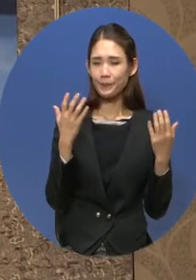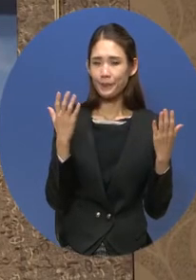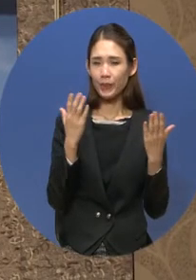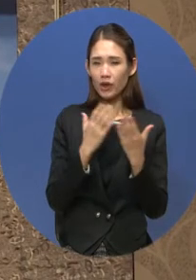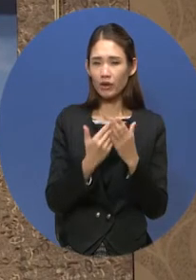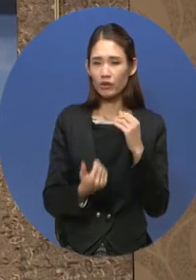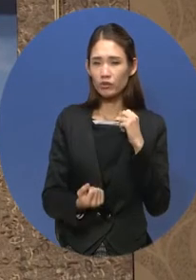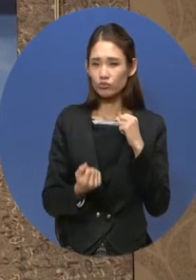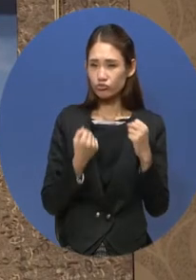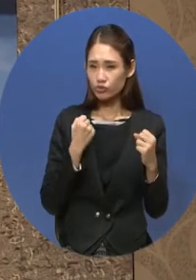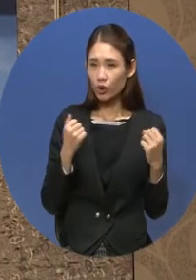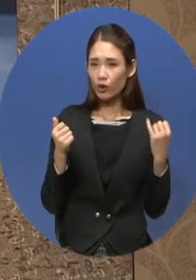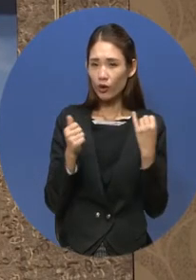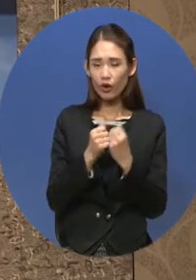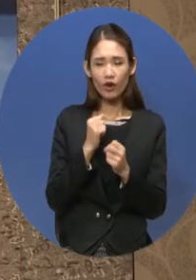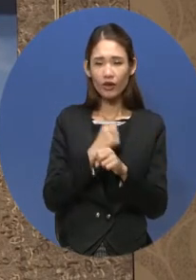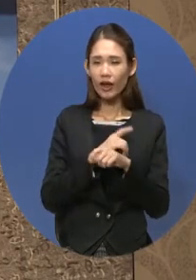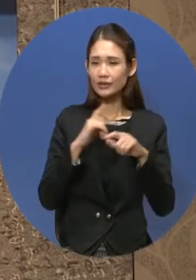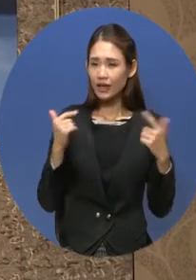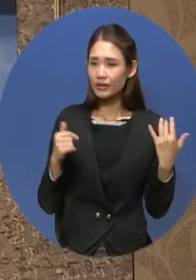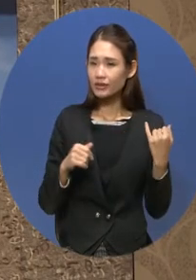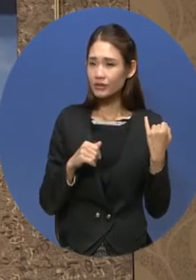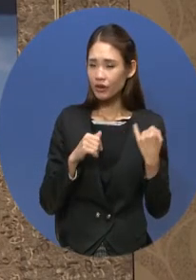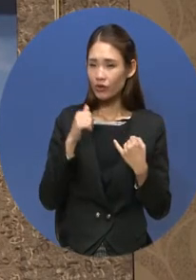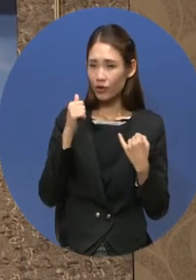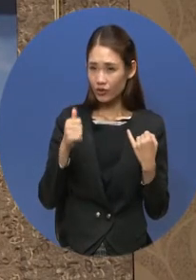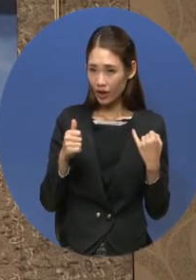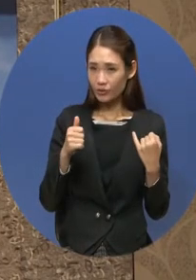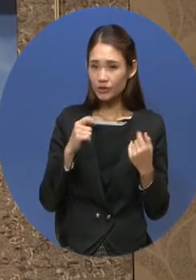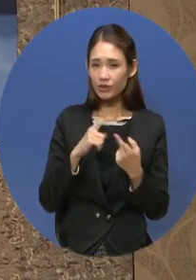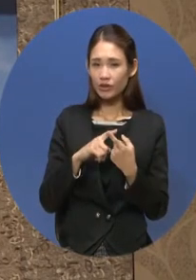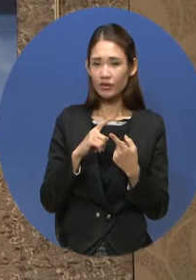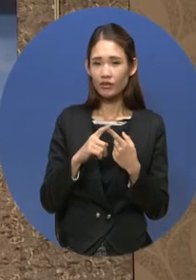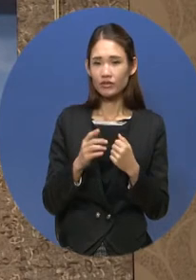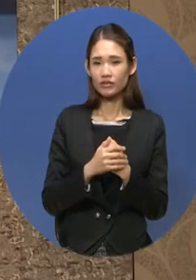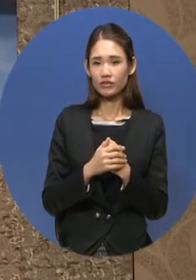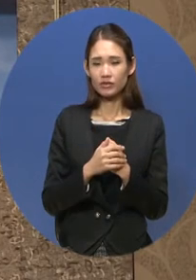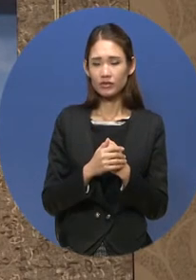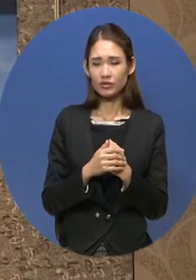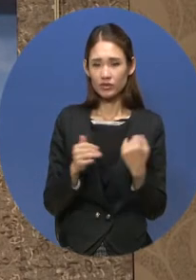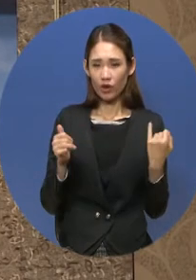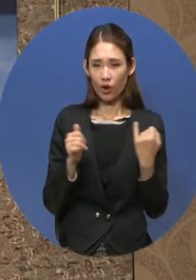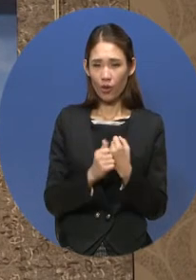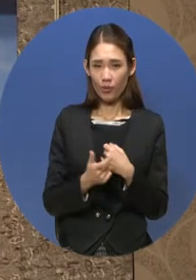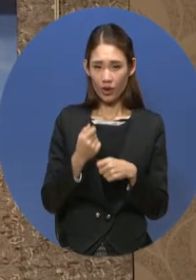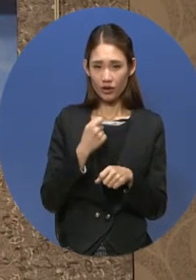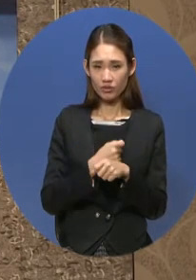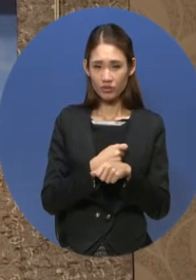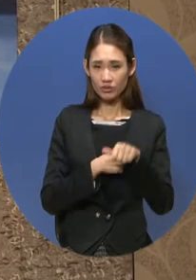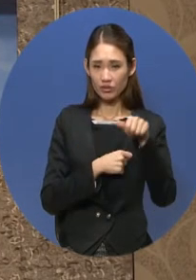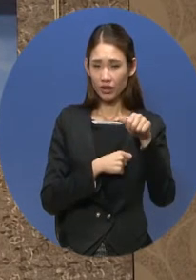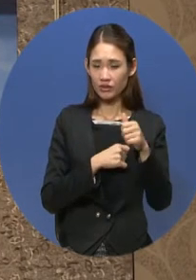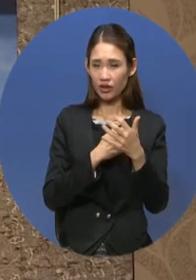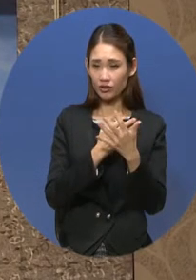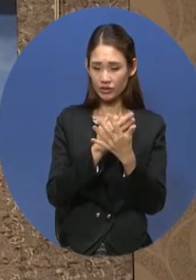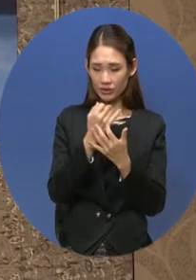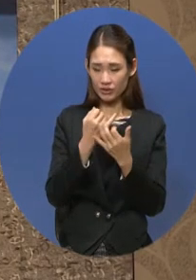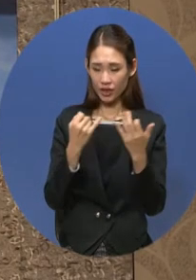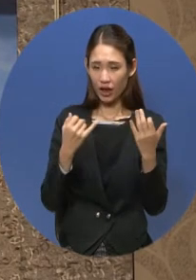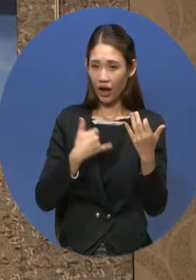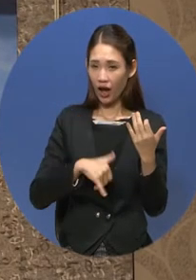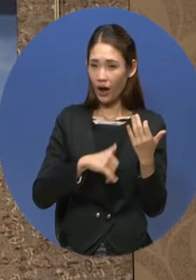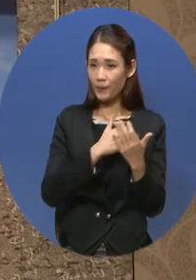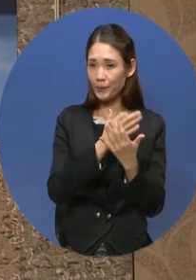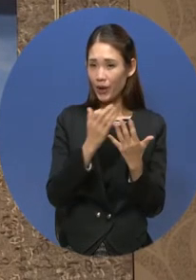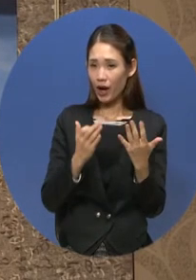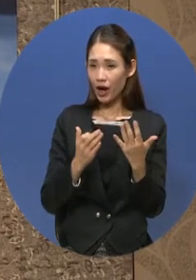결혼을 안 하고 있는 비혼 남성, 네. 또 결혼을 일찍 해서 다섯 자녀를 두고 양육을